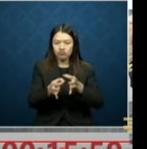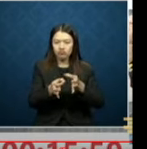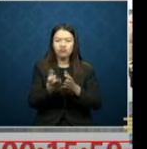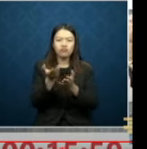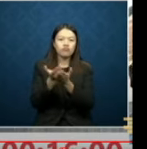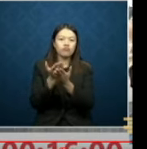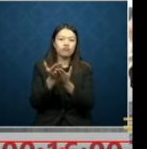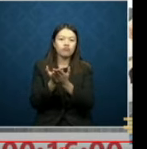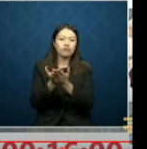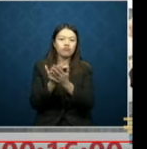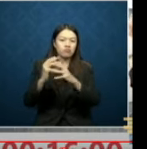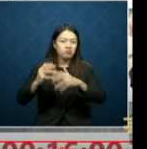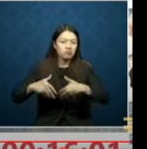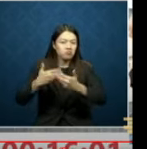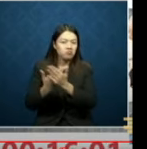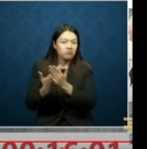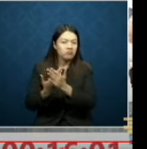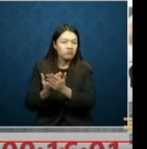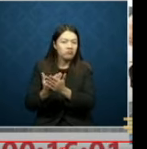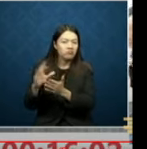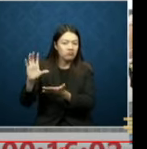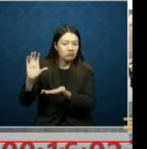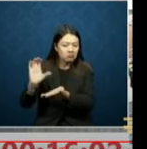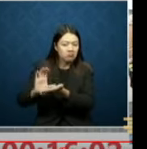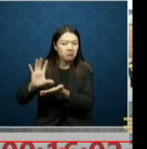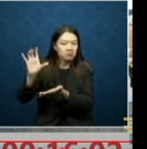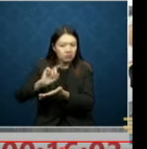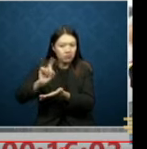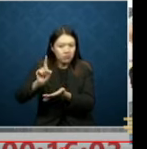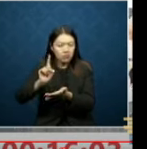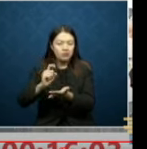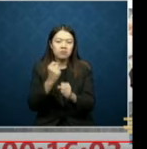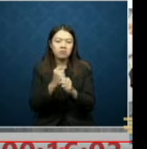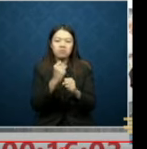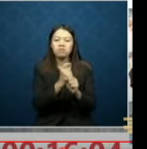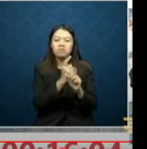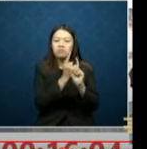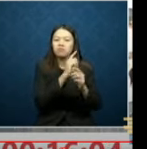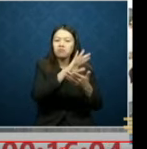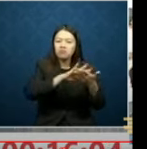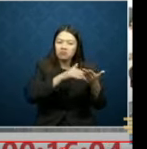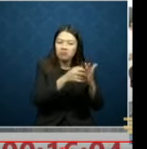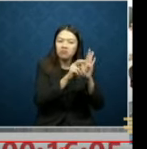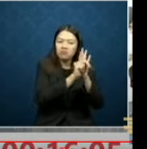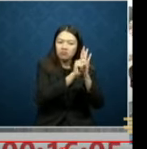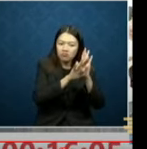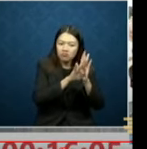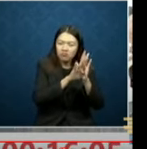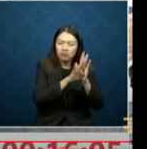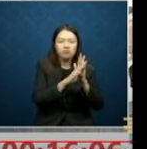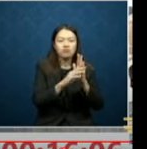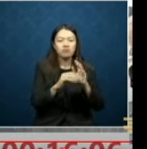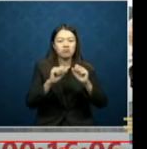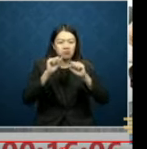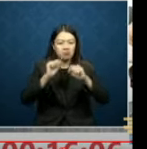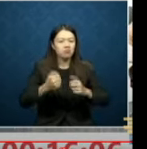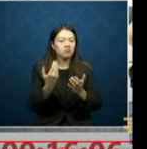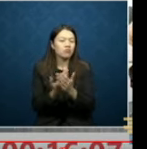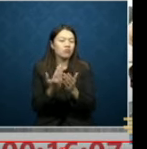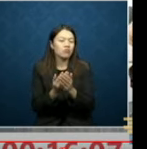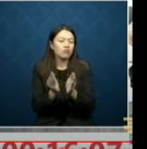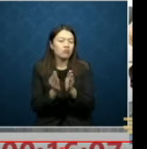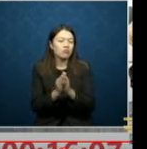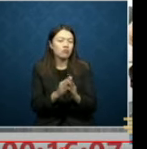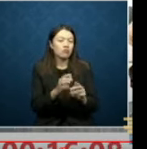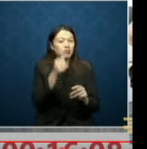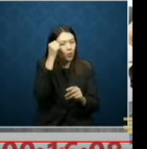ที่มาของรายได้ที่จะนำมาใช้จ่ายในการดำเนินนโยบายโดยไม่มีการลงมติความไว้วางใจทั้งนี้ภายใน